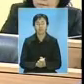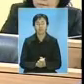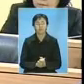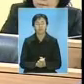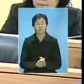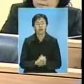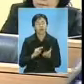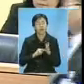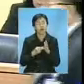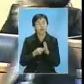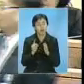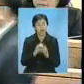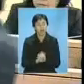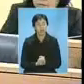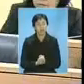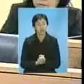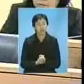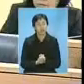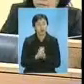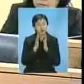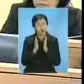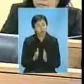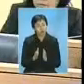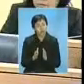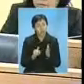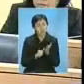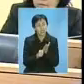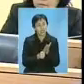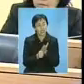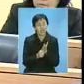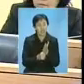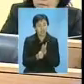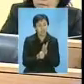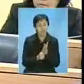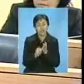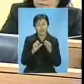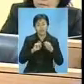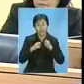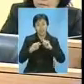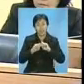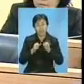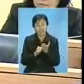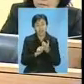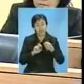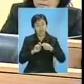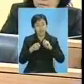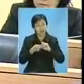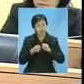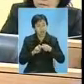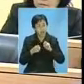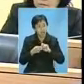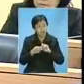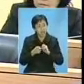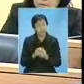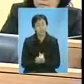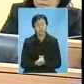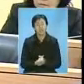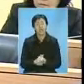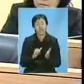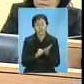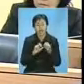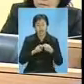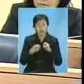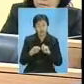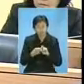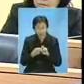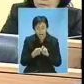าคนเราไม่สามารถที่จะแก้ไขปัญหาด้วยกระบวนทัศน์ที่สร้างปัญห